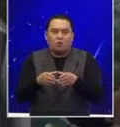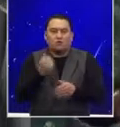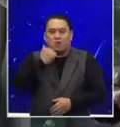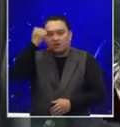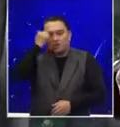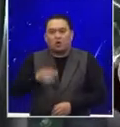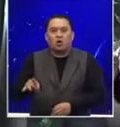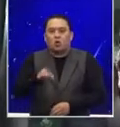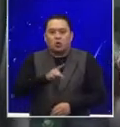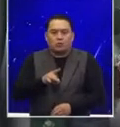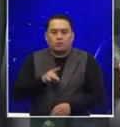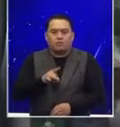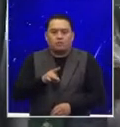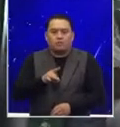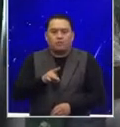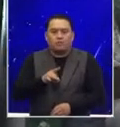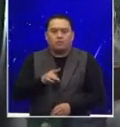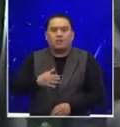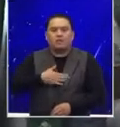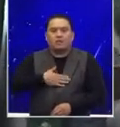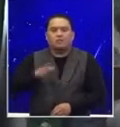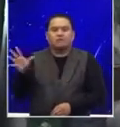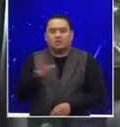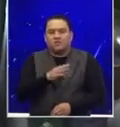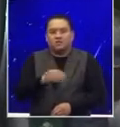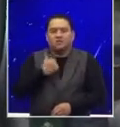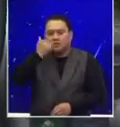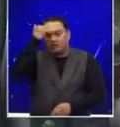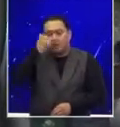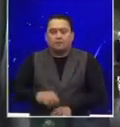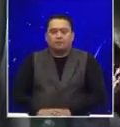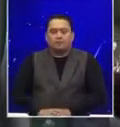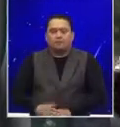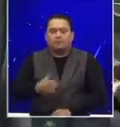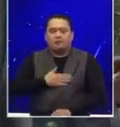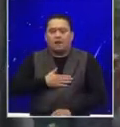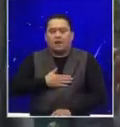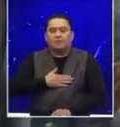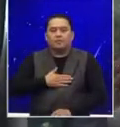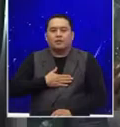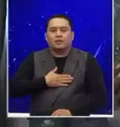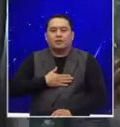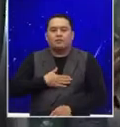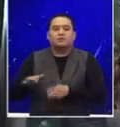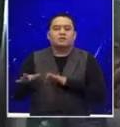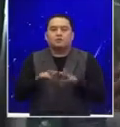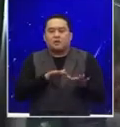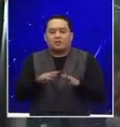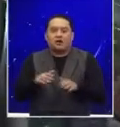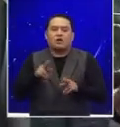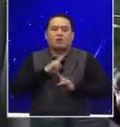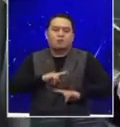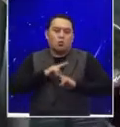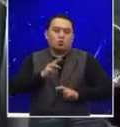Спасибо районному, району. Всем огромное спасибо. Это нам всем и за дел, чтобы